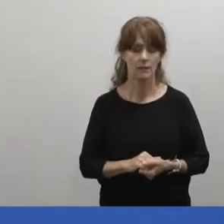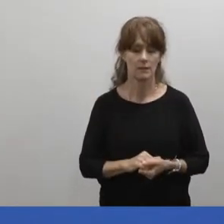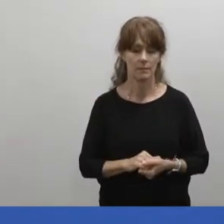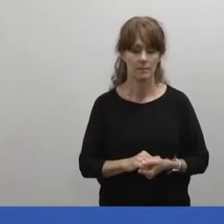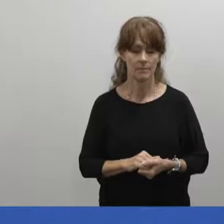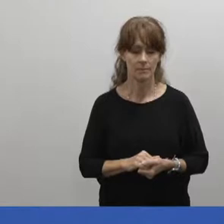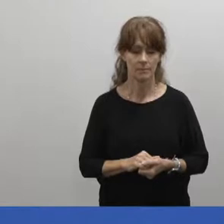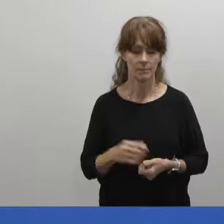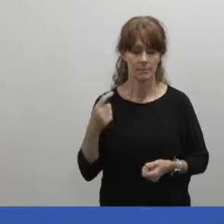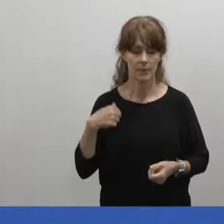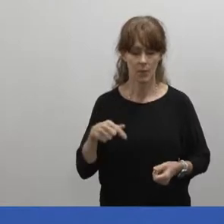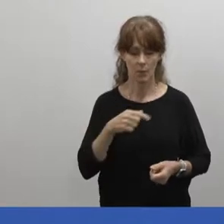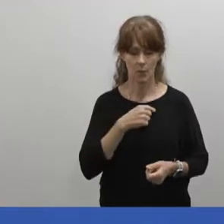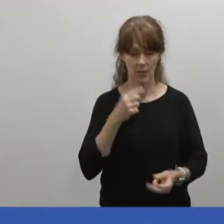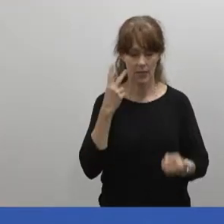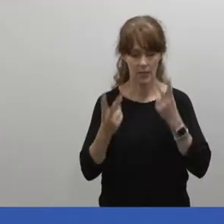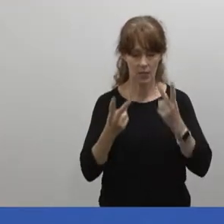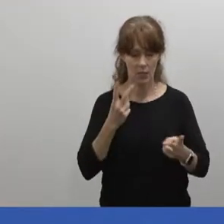chia